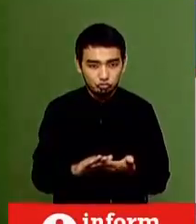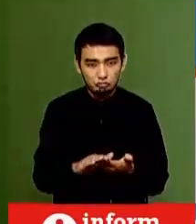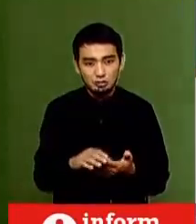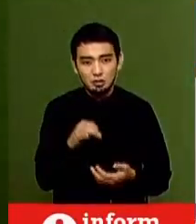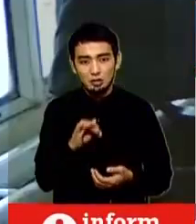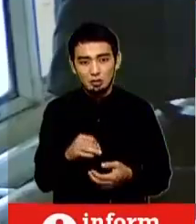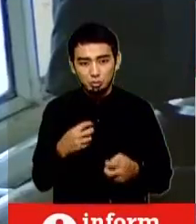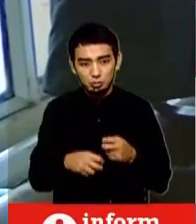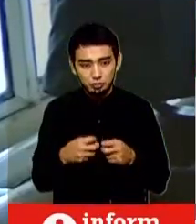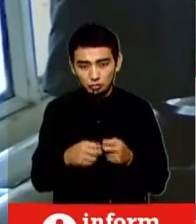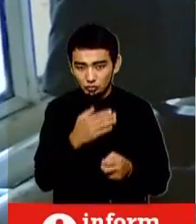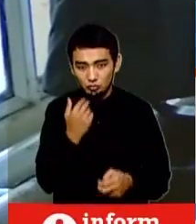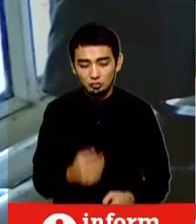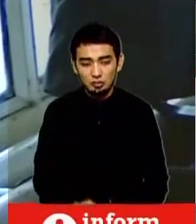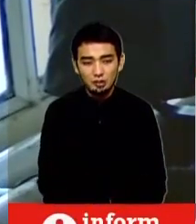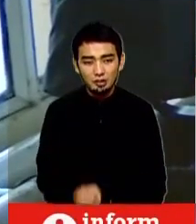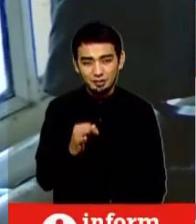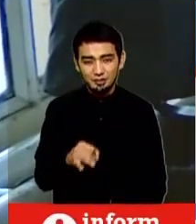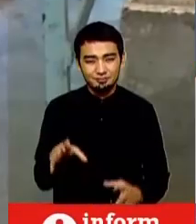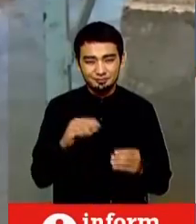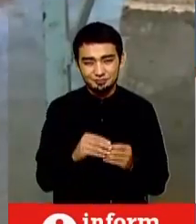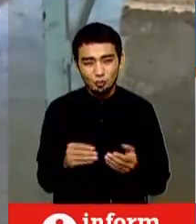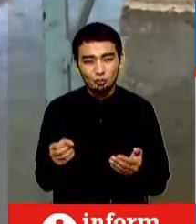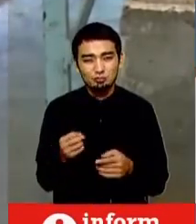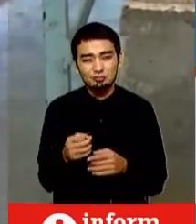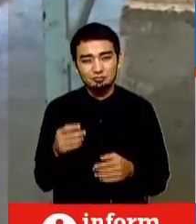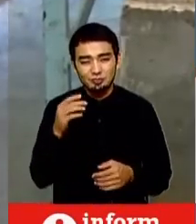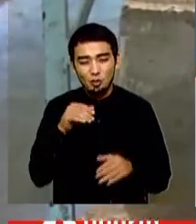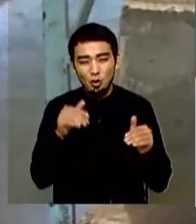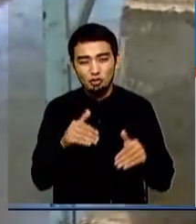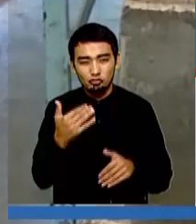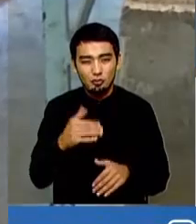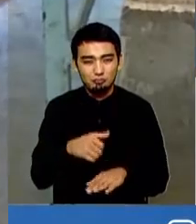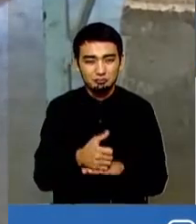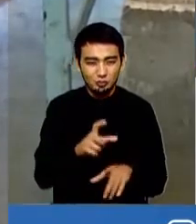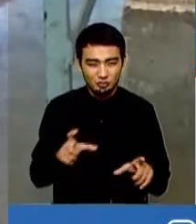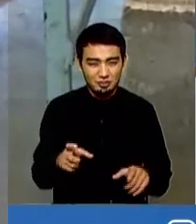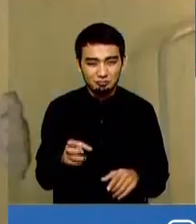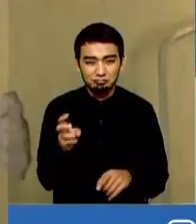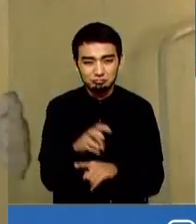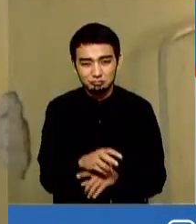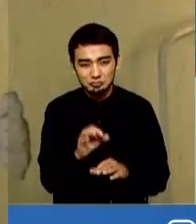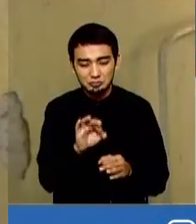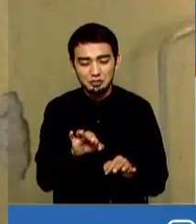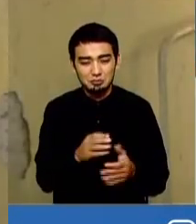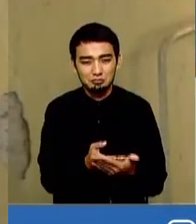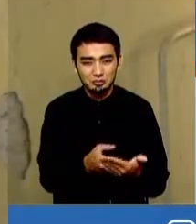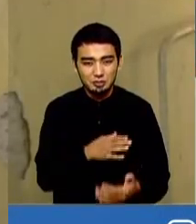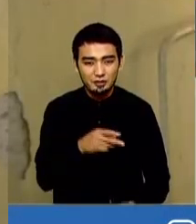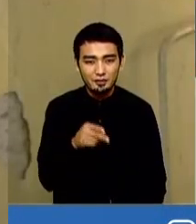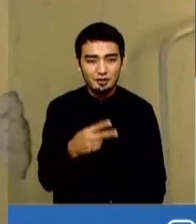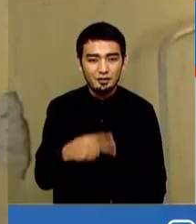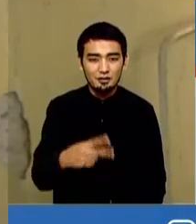не поломано. Ситуацию с переселением прокомментировали представители колледжа. В ноябре 2022 года был подписан указ